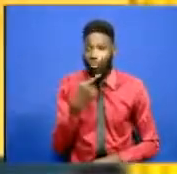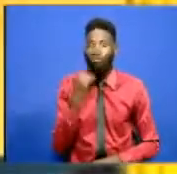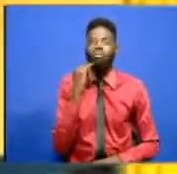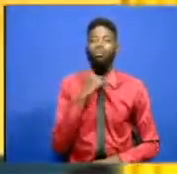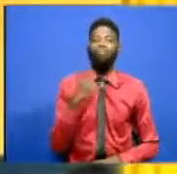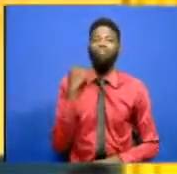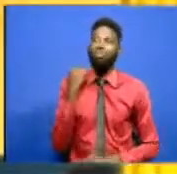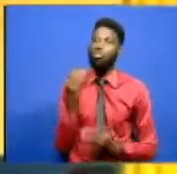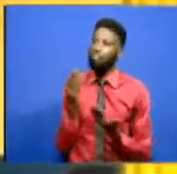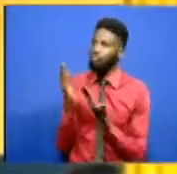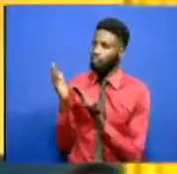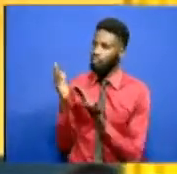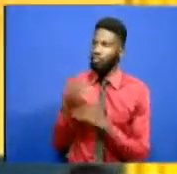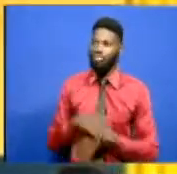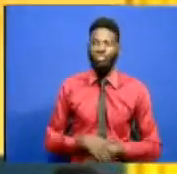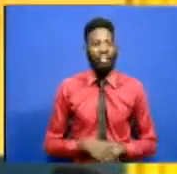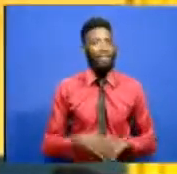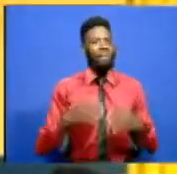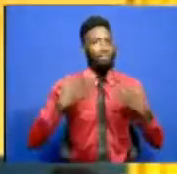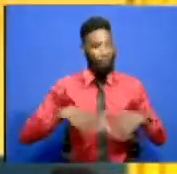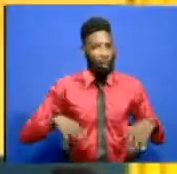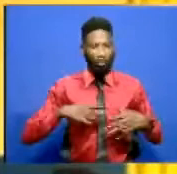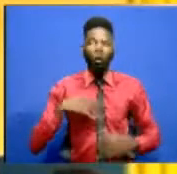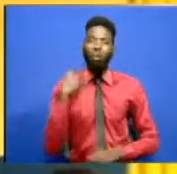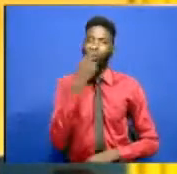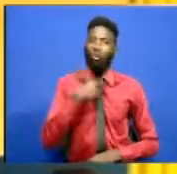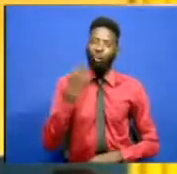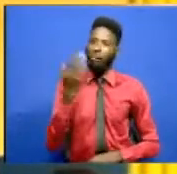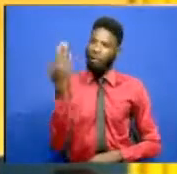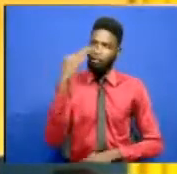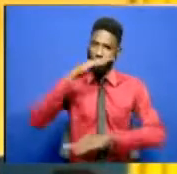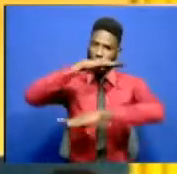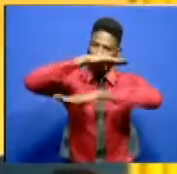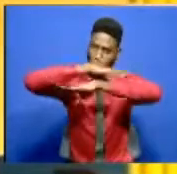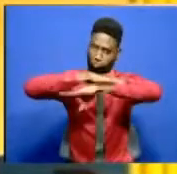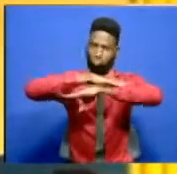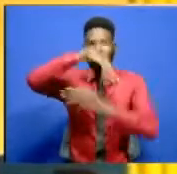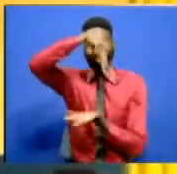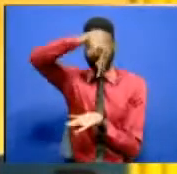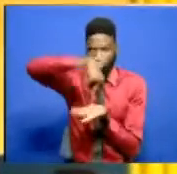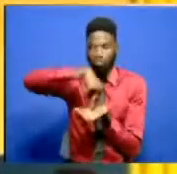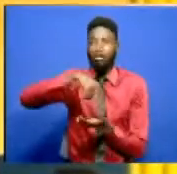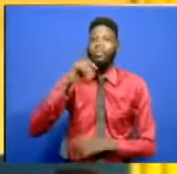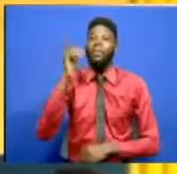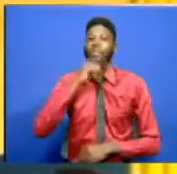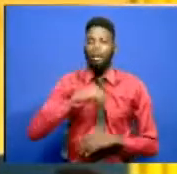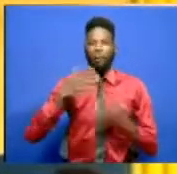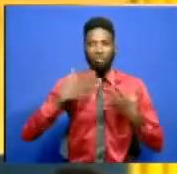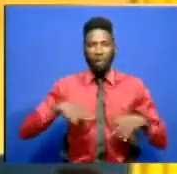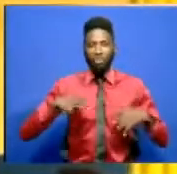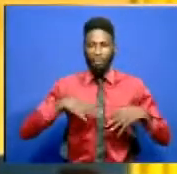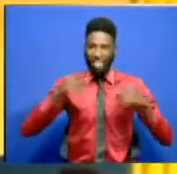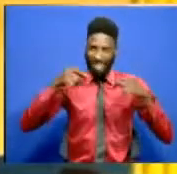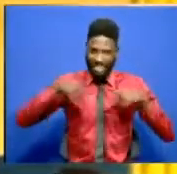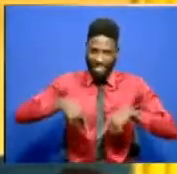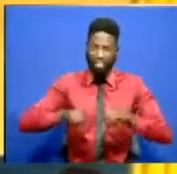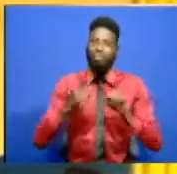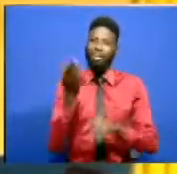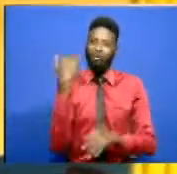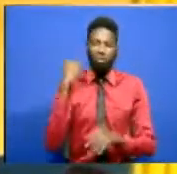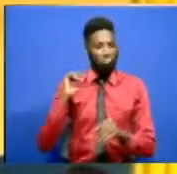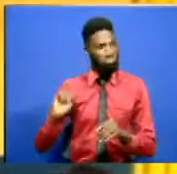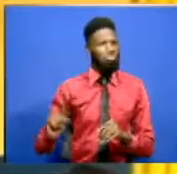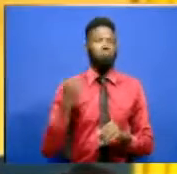Joho. Katika wale waliokuwa katika jukwaa hili, walikuwa wenye kuinuka sauti zao wa